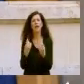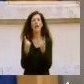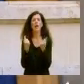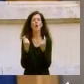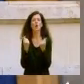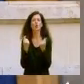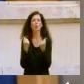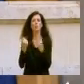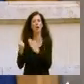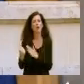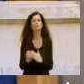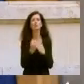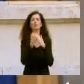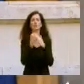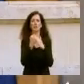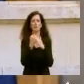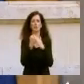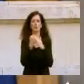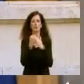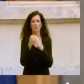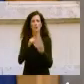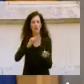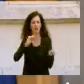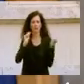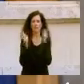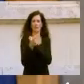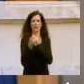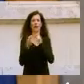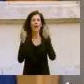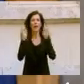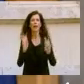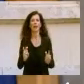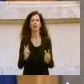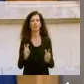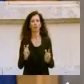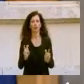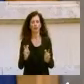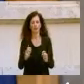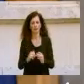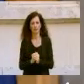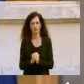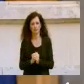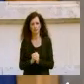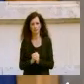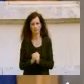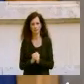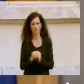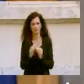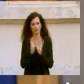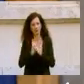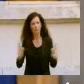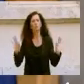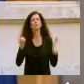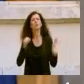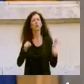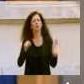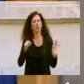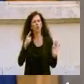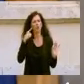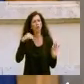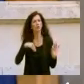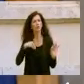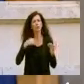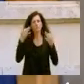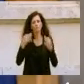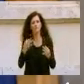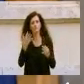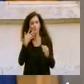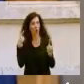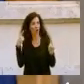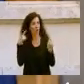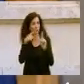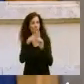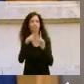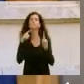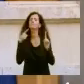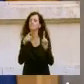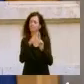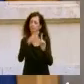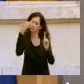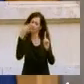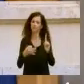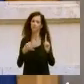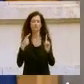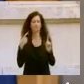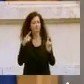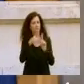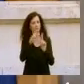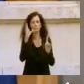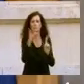una transizione energetica dobbiamo puntare forte come mai è stato fatto in passato che